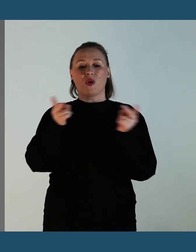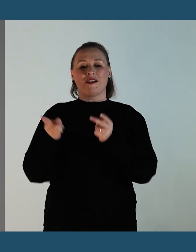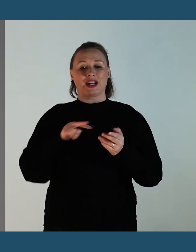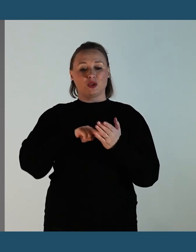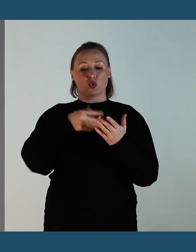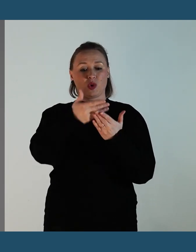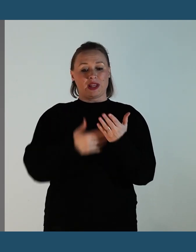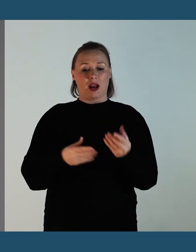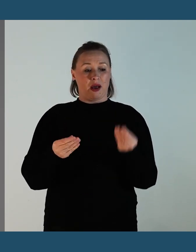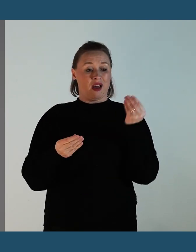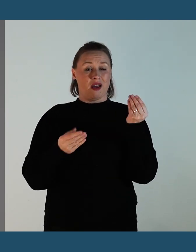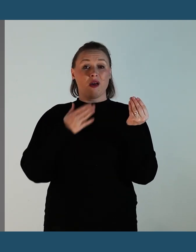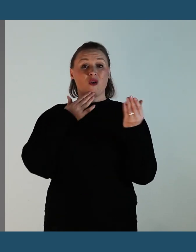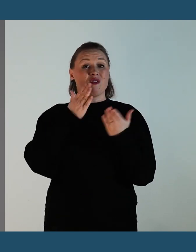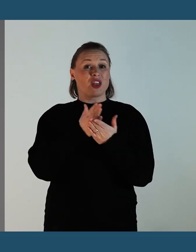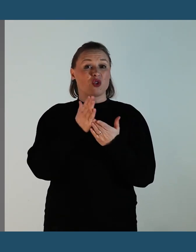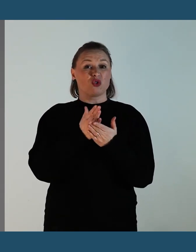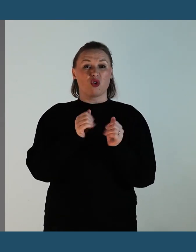sellainen copy-paste.